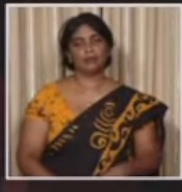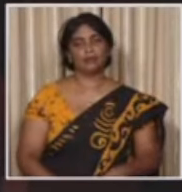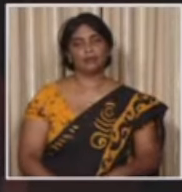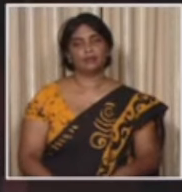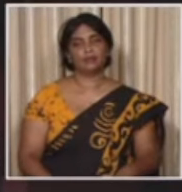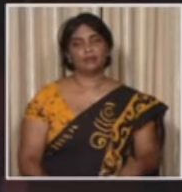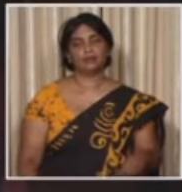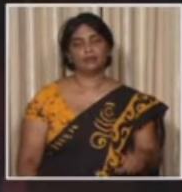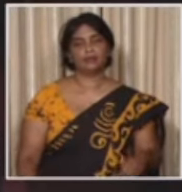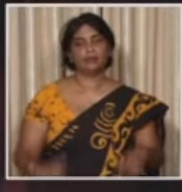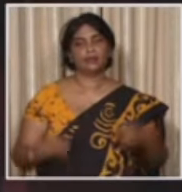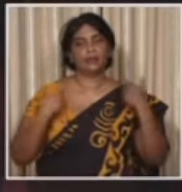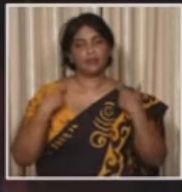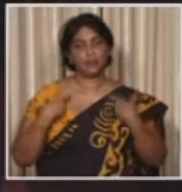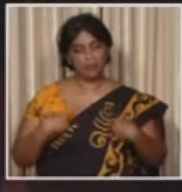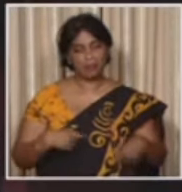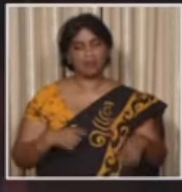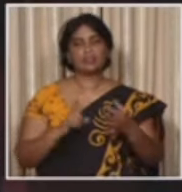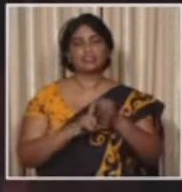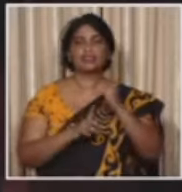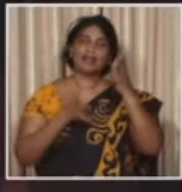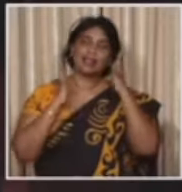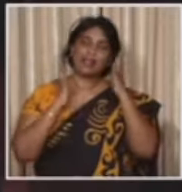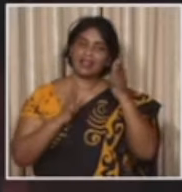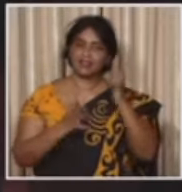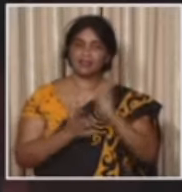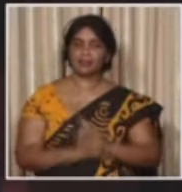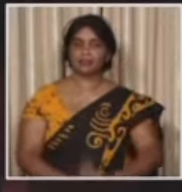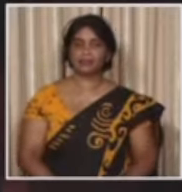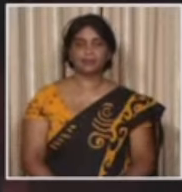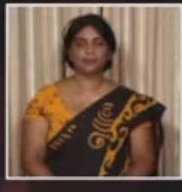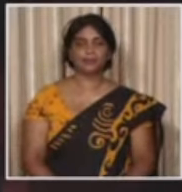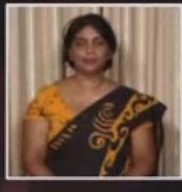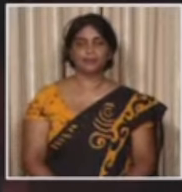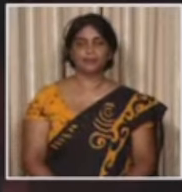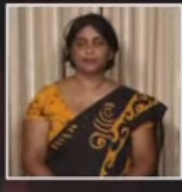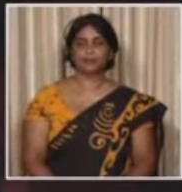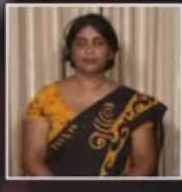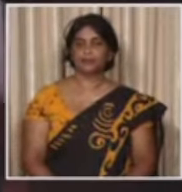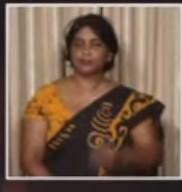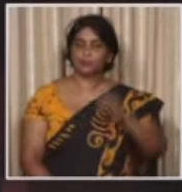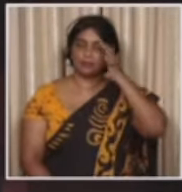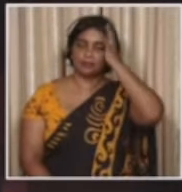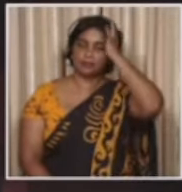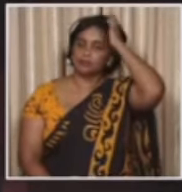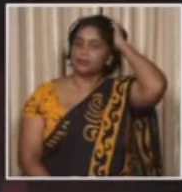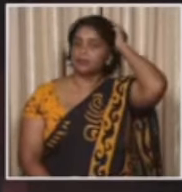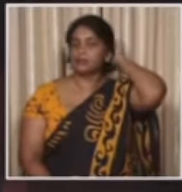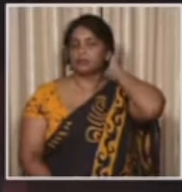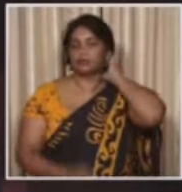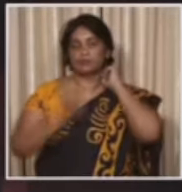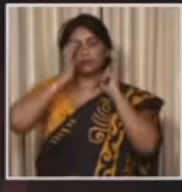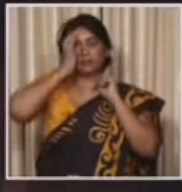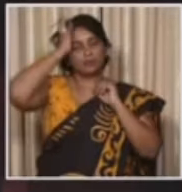මහින්ද රාජපක්ෂ ජනාධිපතිවත් හිටව ජනාධිපතිවත් hina වෙනවා ඒක කියනකොට. හැබැයි මම ඔබතුමාට කියන්න කැමති,